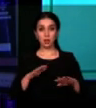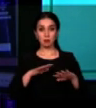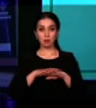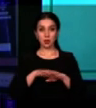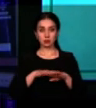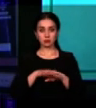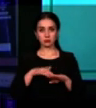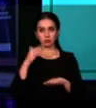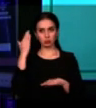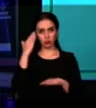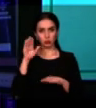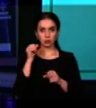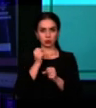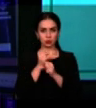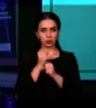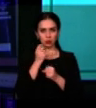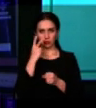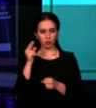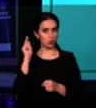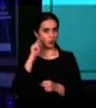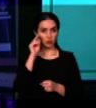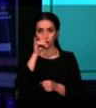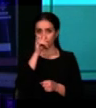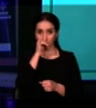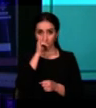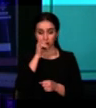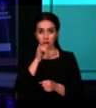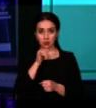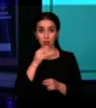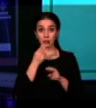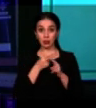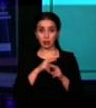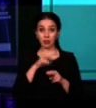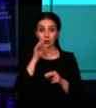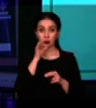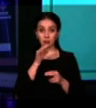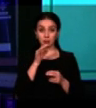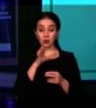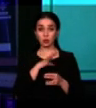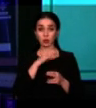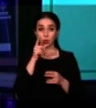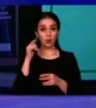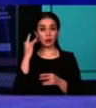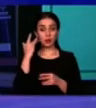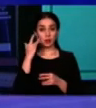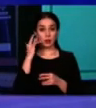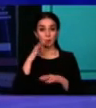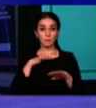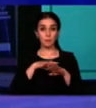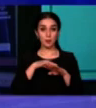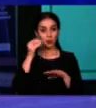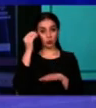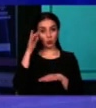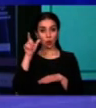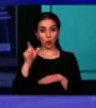Matematikani birovning ishlashiga qarab o'rgana olmaysan. Деген Нивен. У америкалик математик